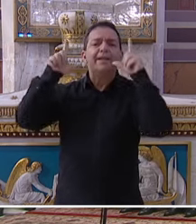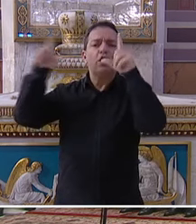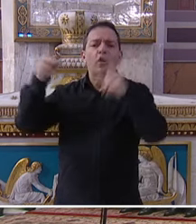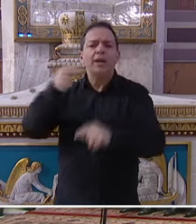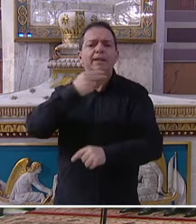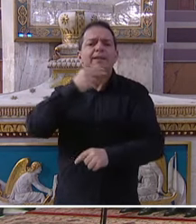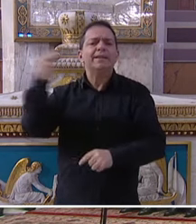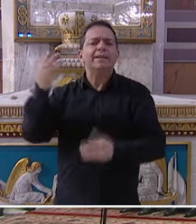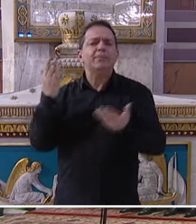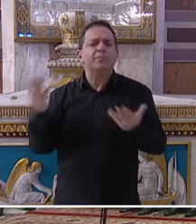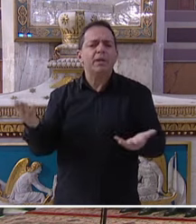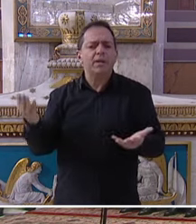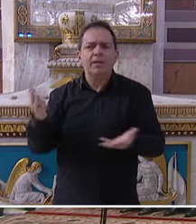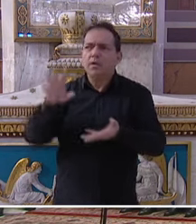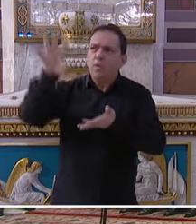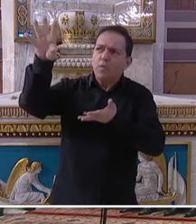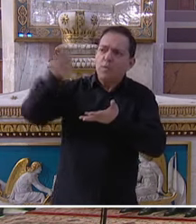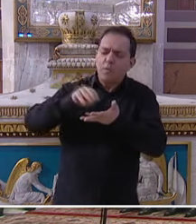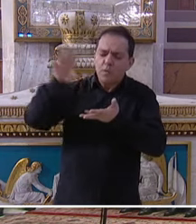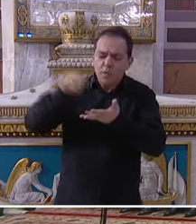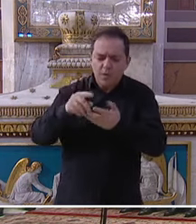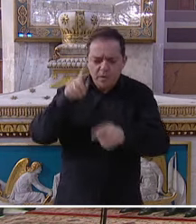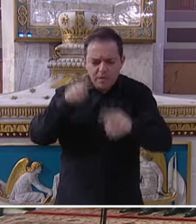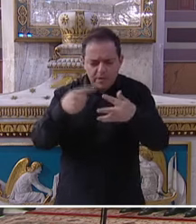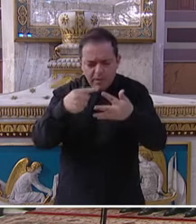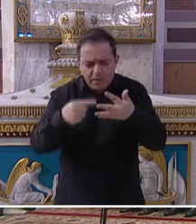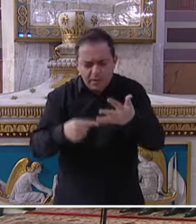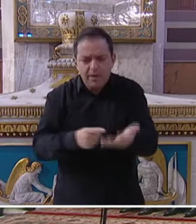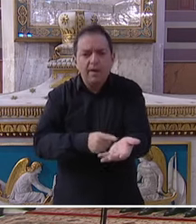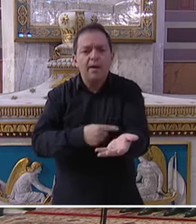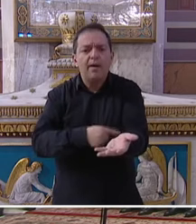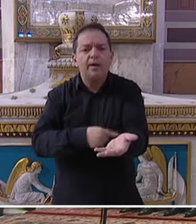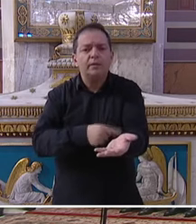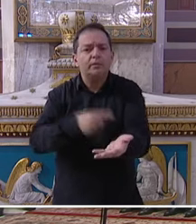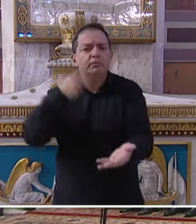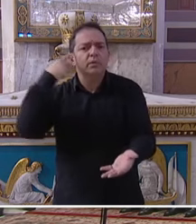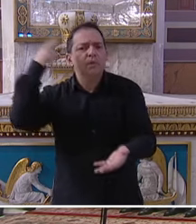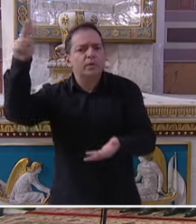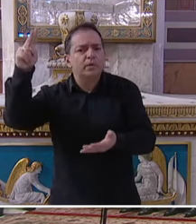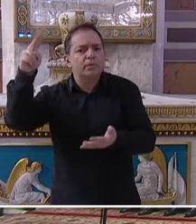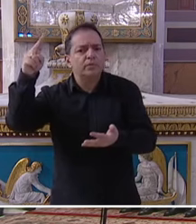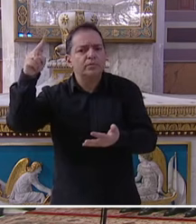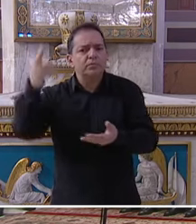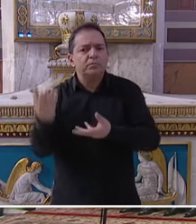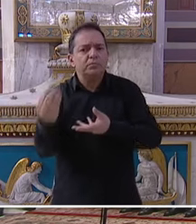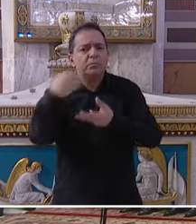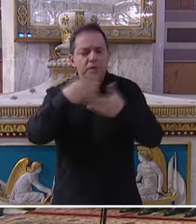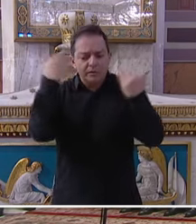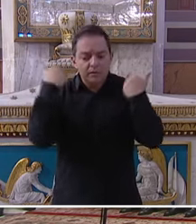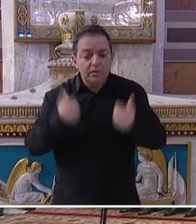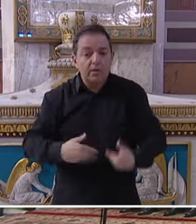την ύπαρξη των θεϊκών δωρεών στην ανθρώπινη φύση. Το